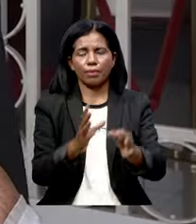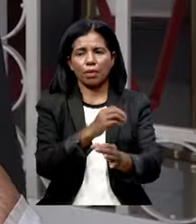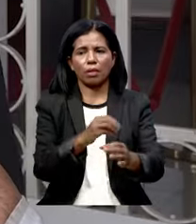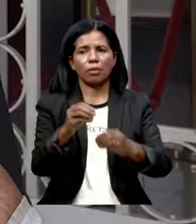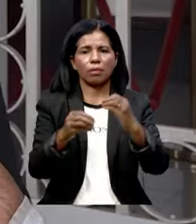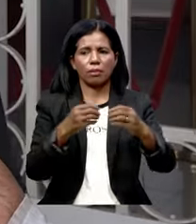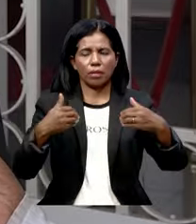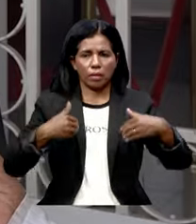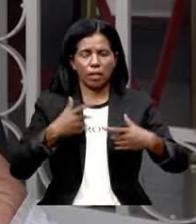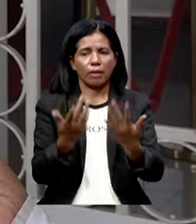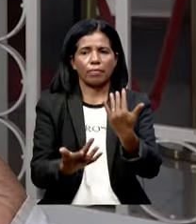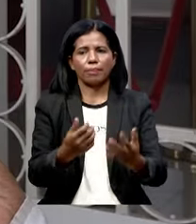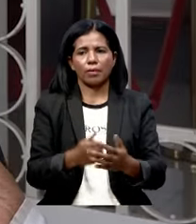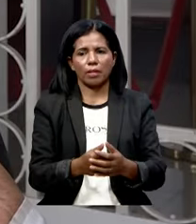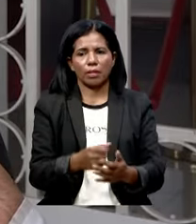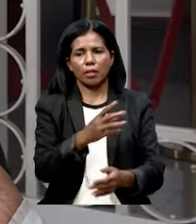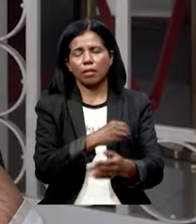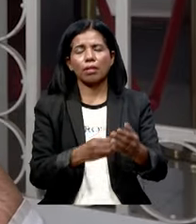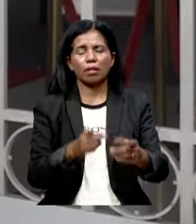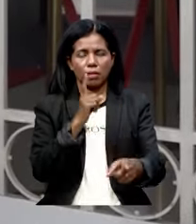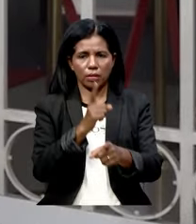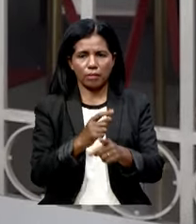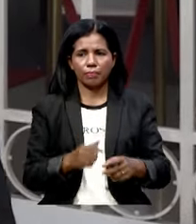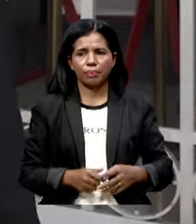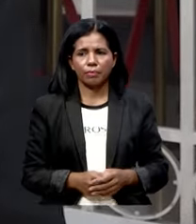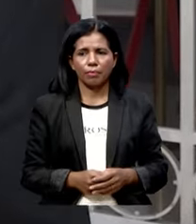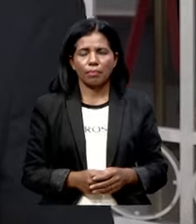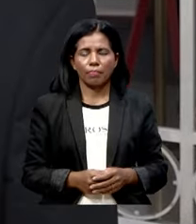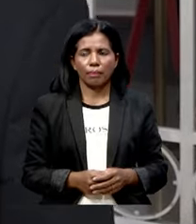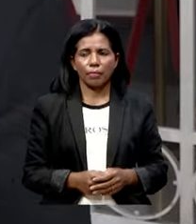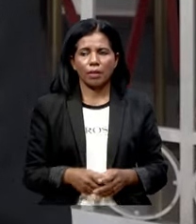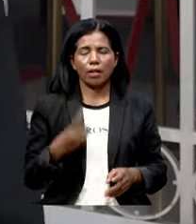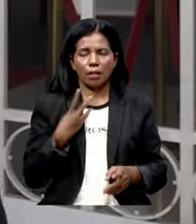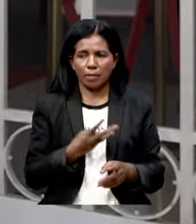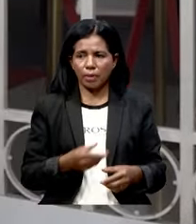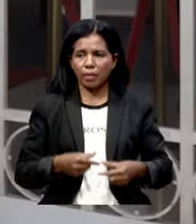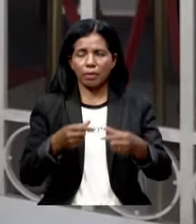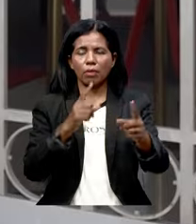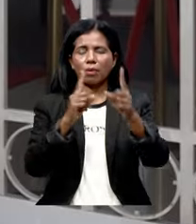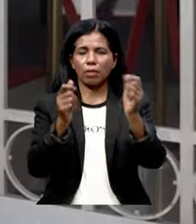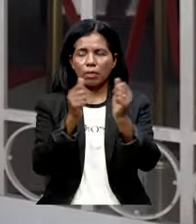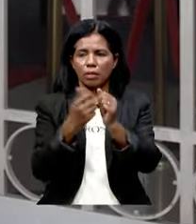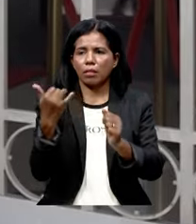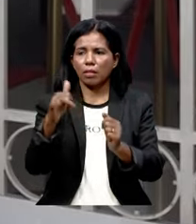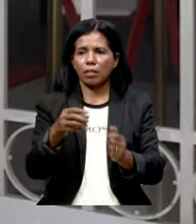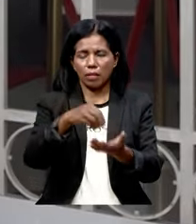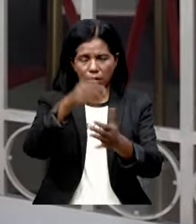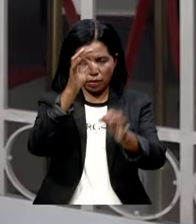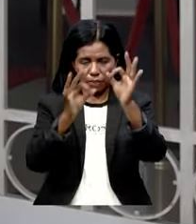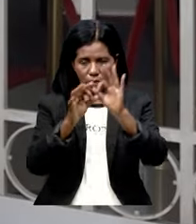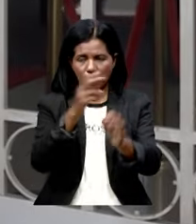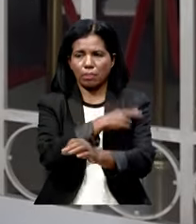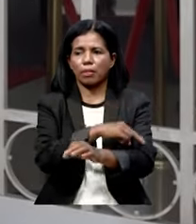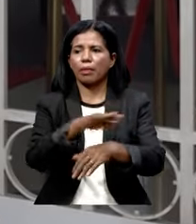significa ta ki ai ai la ia la suar ida ne kala mas am se fo kulio sira para fo garantia ba hospital